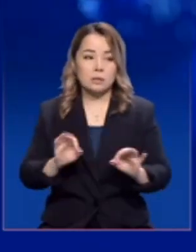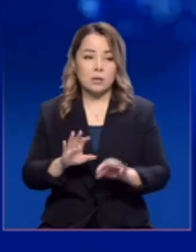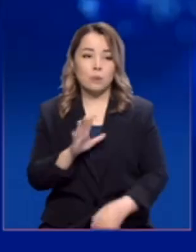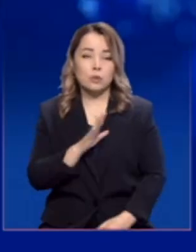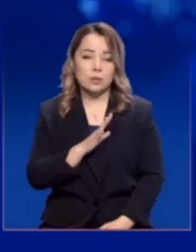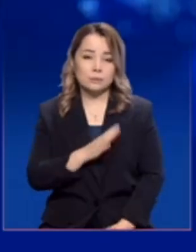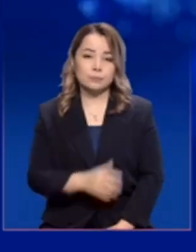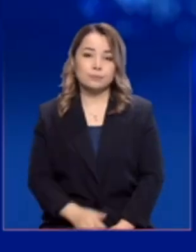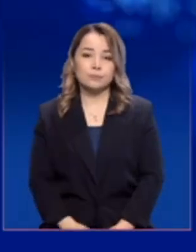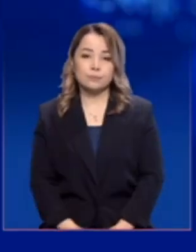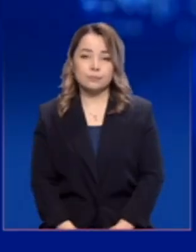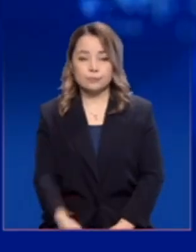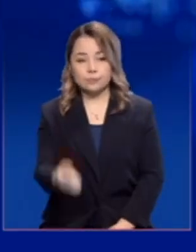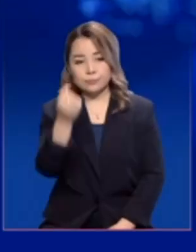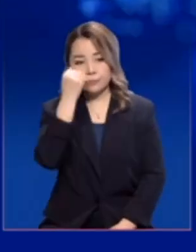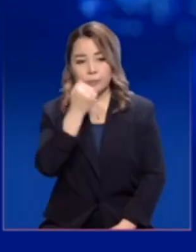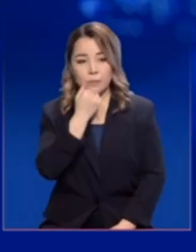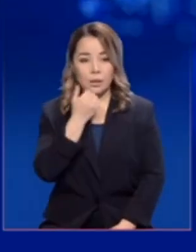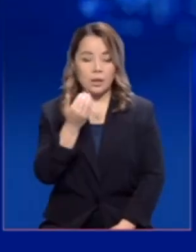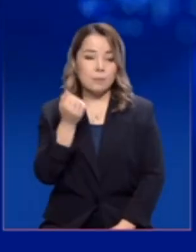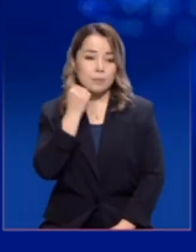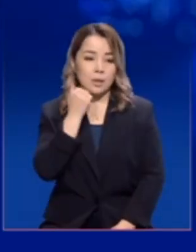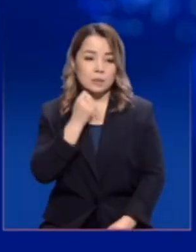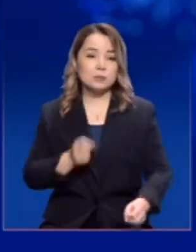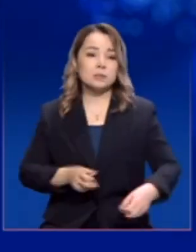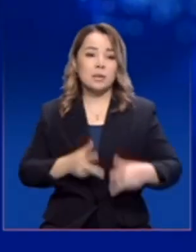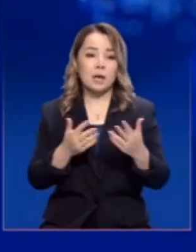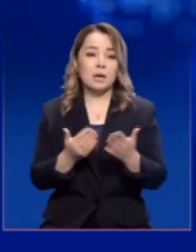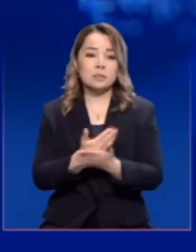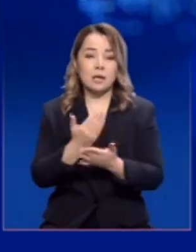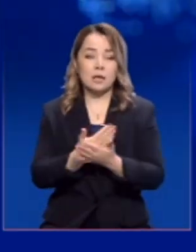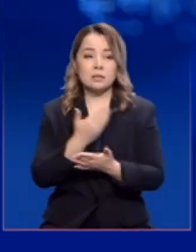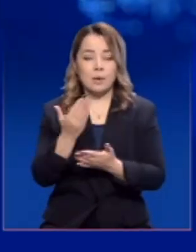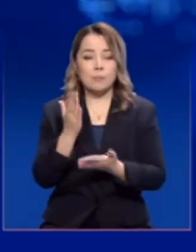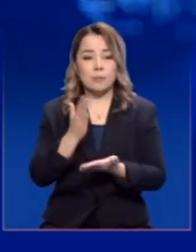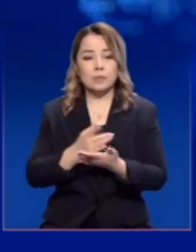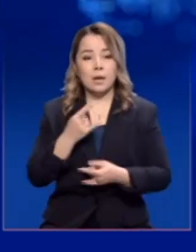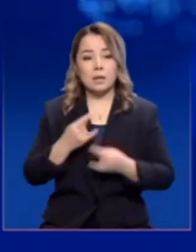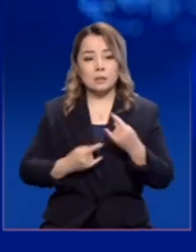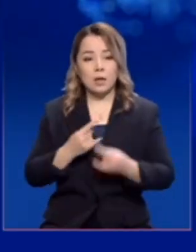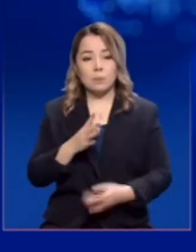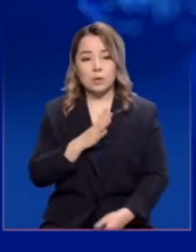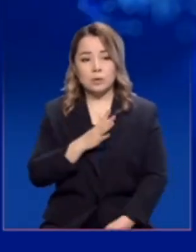Рахмет. Мәскеуден меншікті тілшіміз Индира Бегайдар байланысқа шыққан еді.